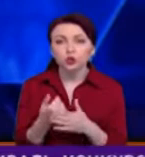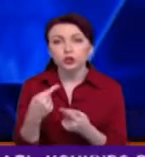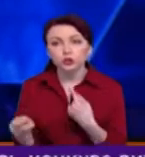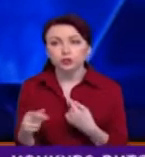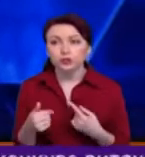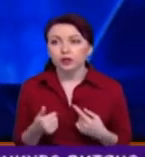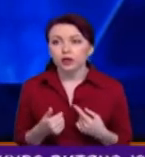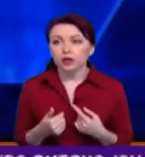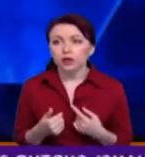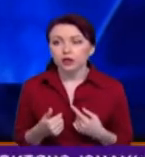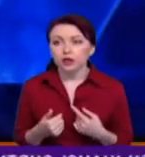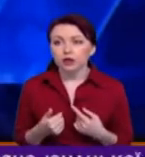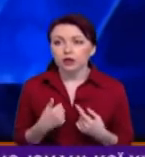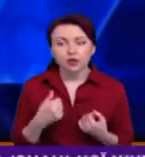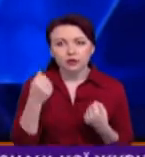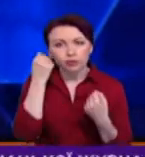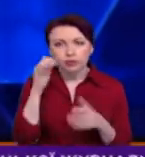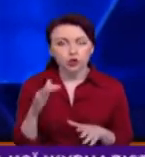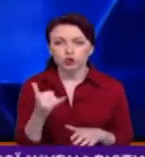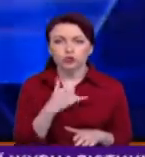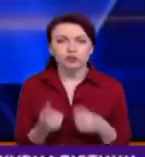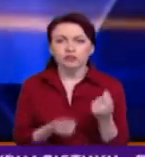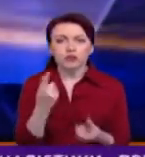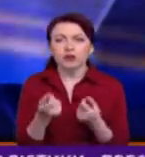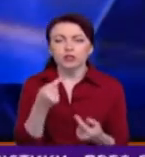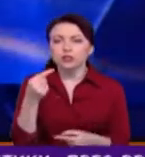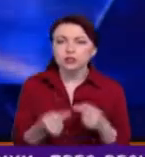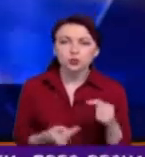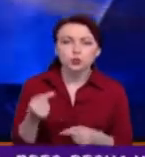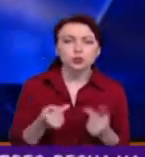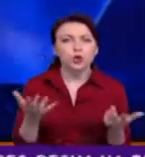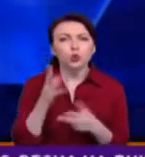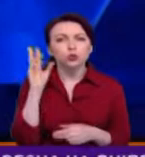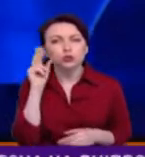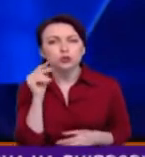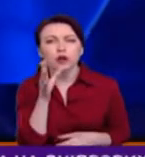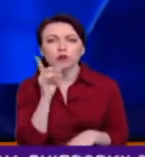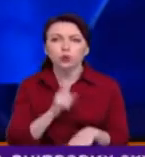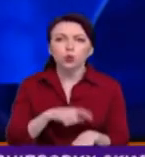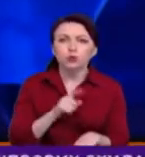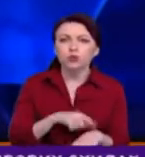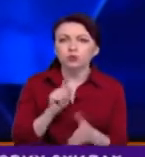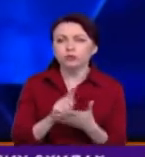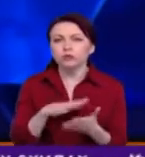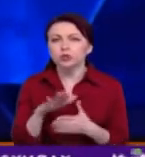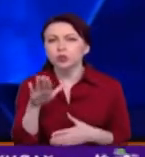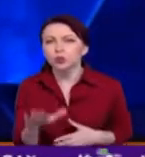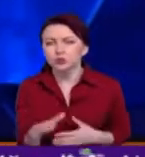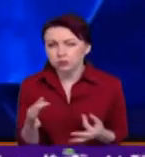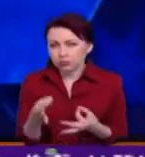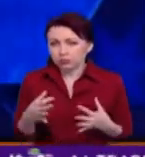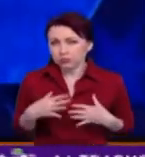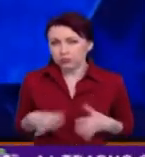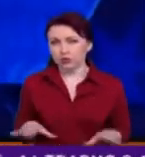чесно, в історичному плані ніколи не пам'ятаю, що в нас виникали якісь дискусії, якого числа, в яку годину там має відбуватися ця інаугурація. Відбувалися